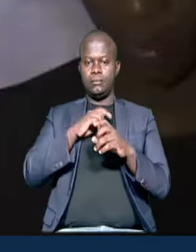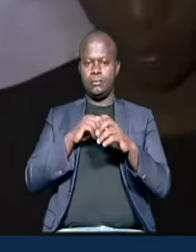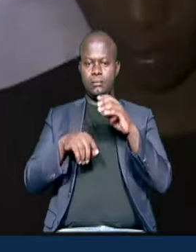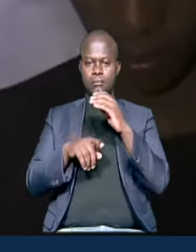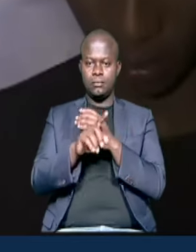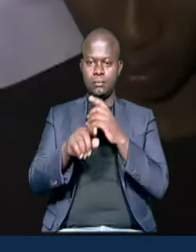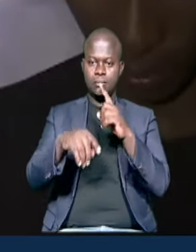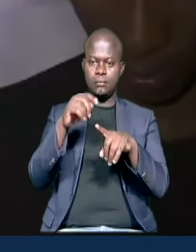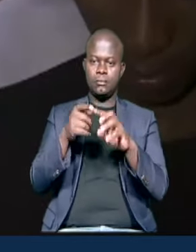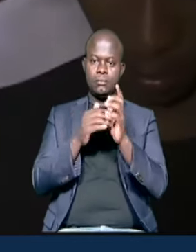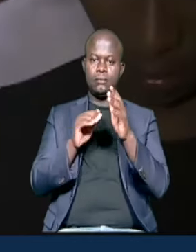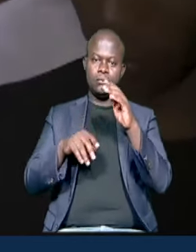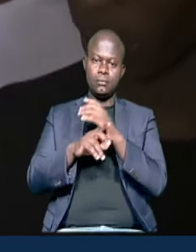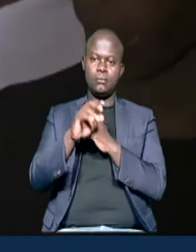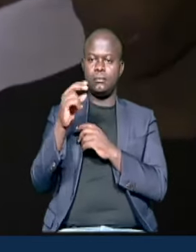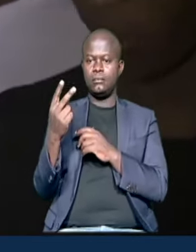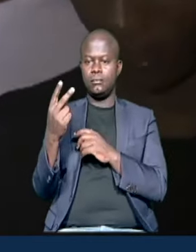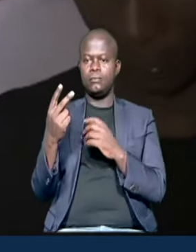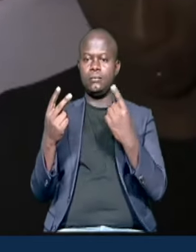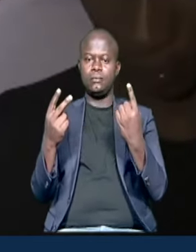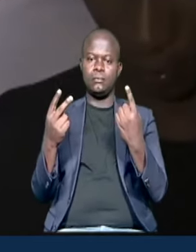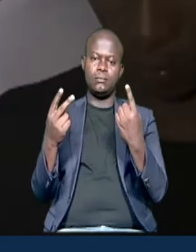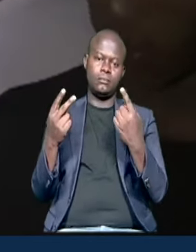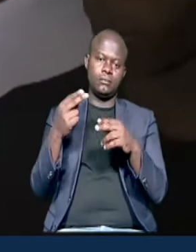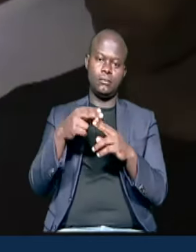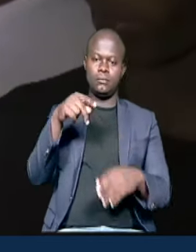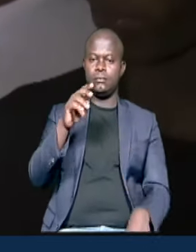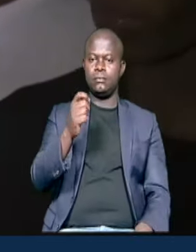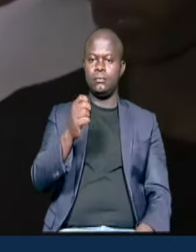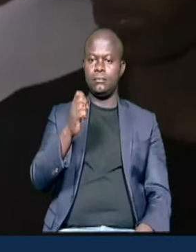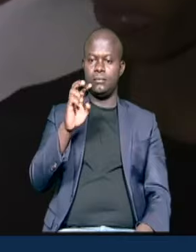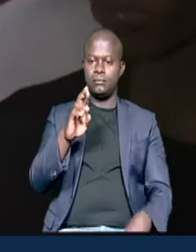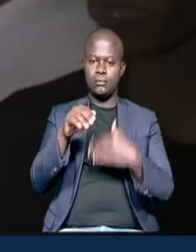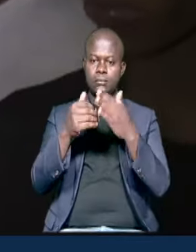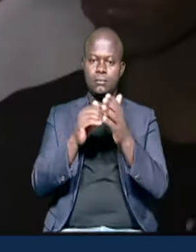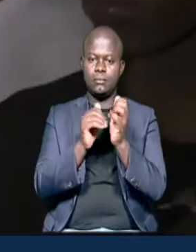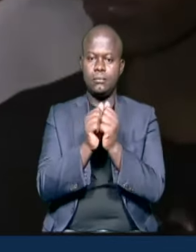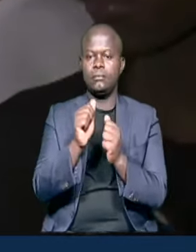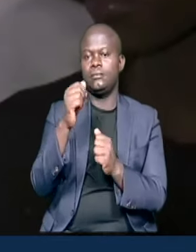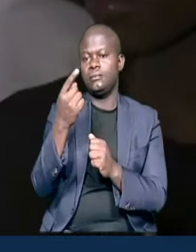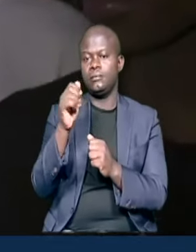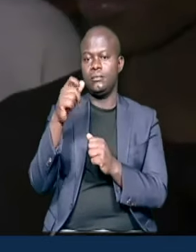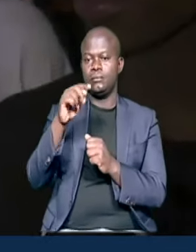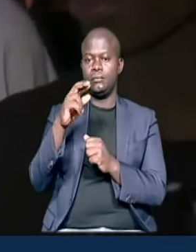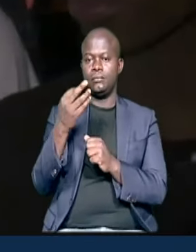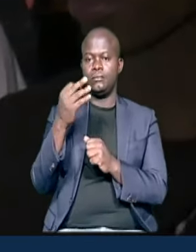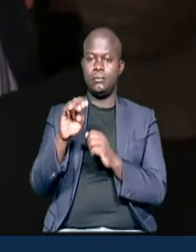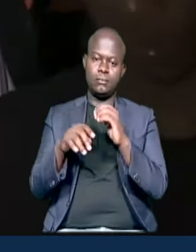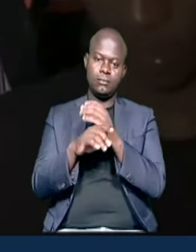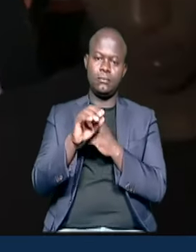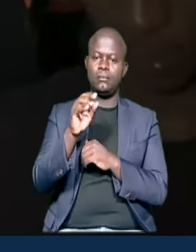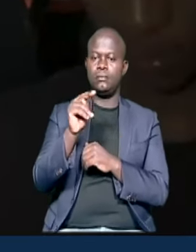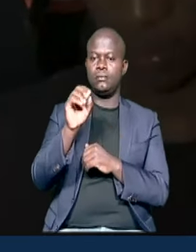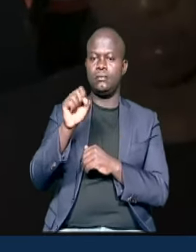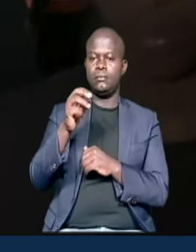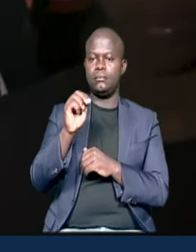igikombe, ndetse itsinze ibitego bibiri kuri kimwe bya Peter Agbrevon, ndetse igitego cy'ikipe ya APR cyatsinzwe na Shimimana Yunus ku